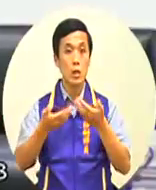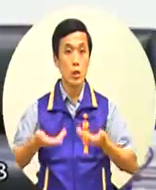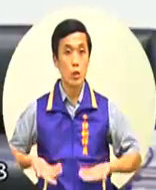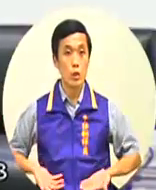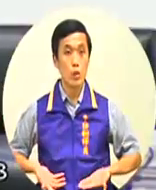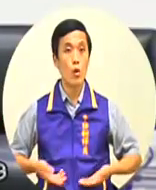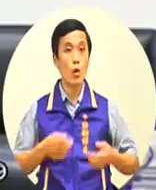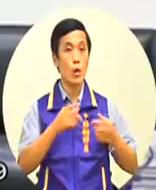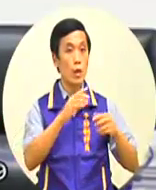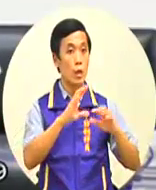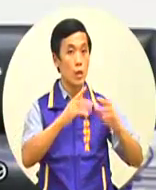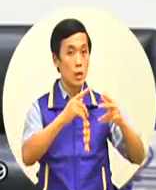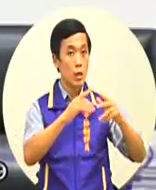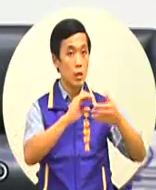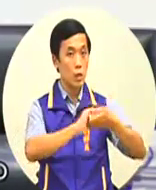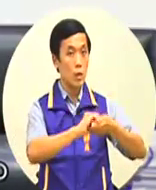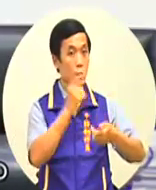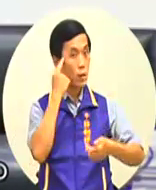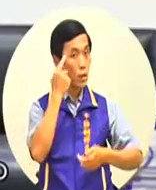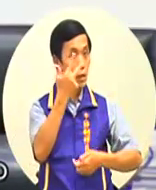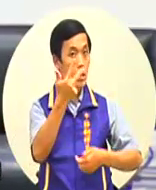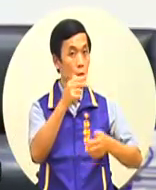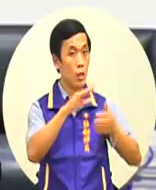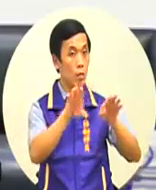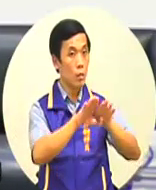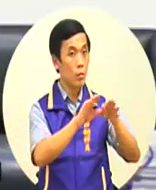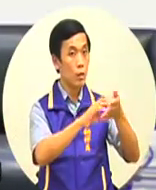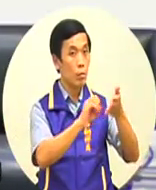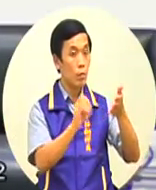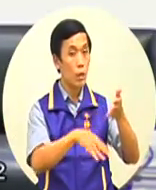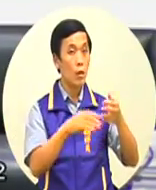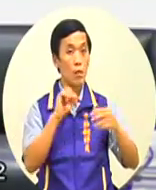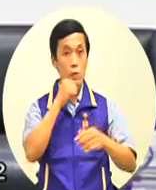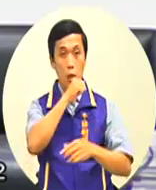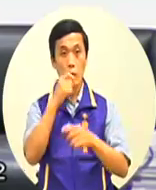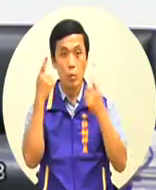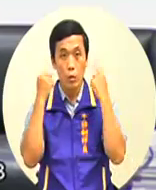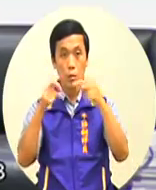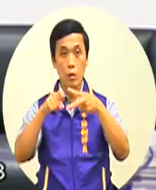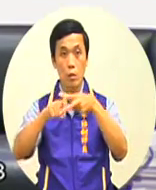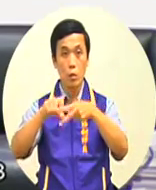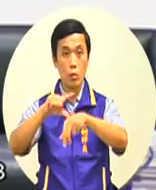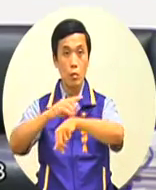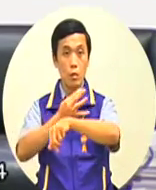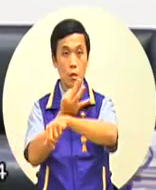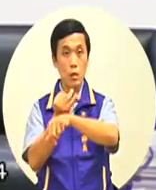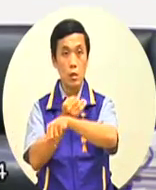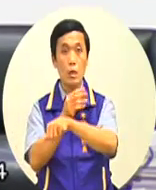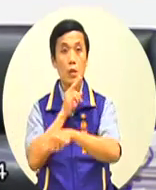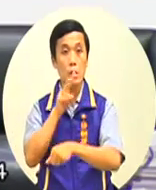七天假以后，整个下来哈，台湾本来原始的工作时间是